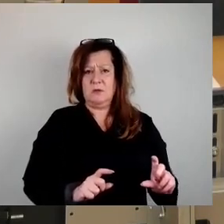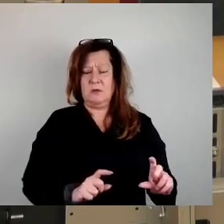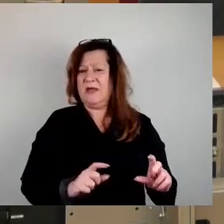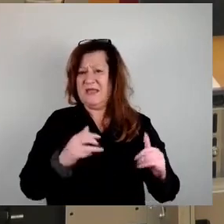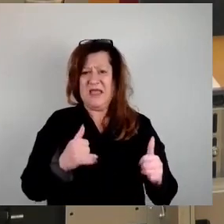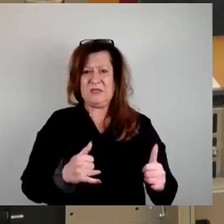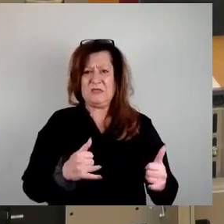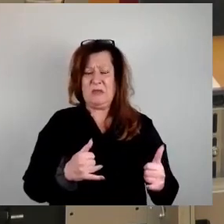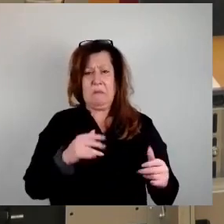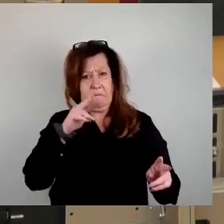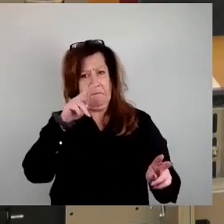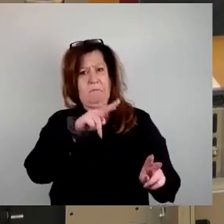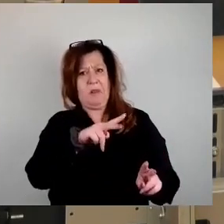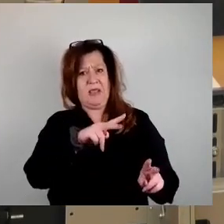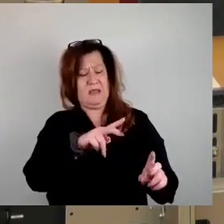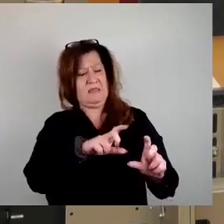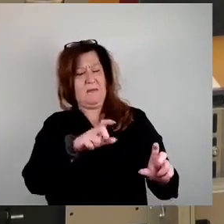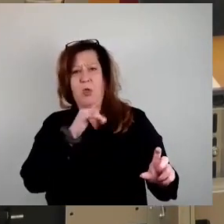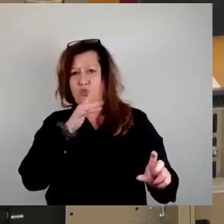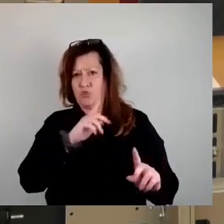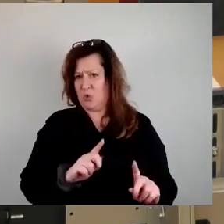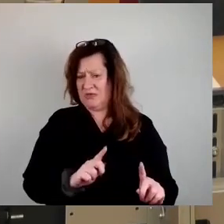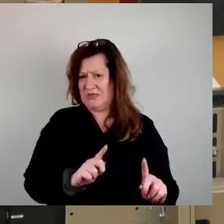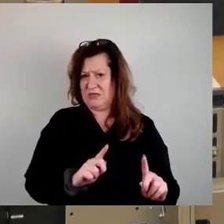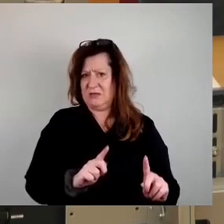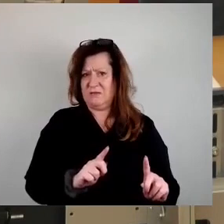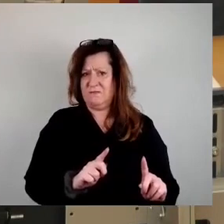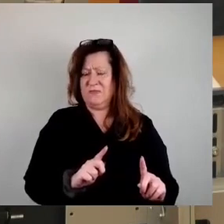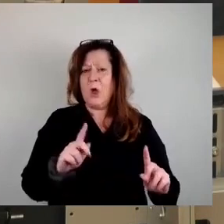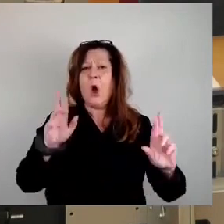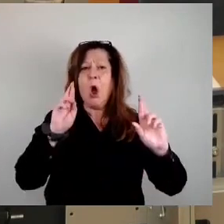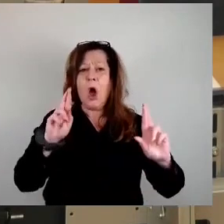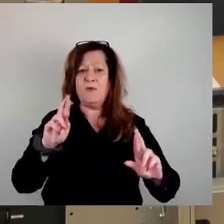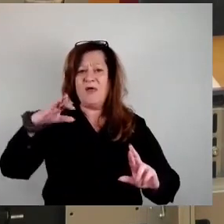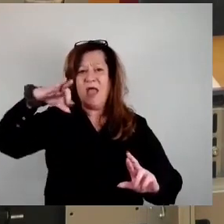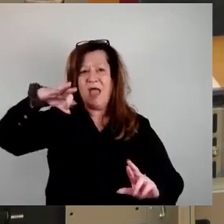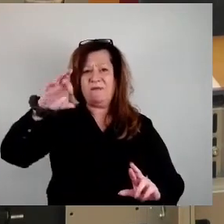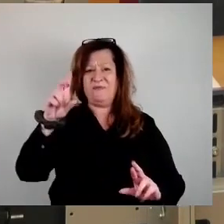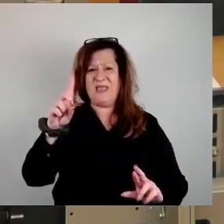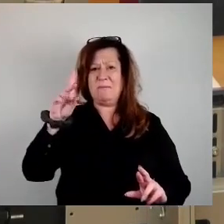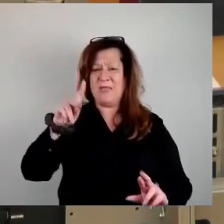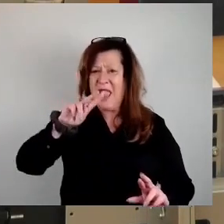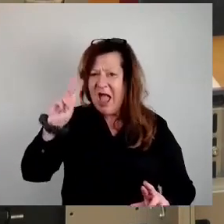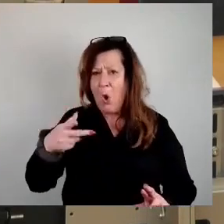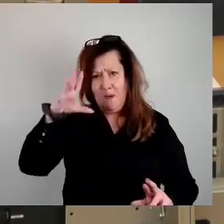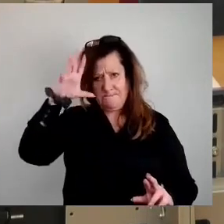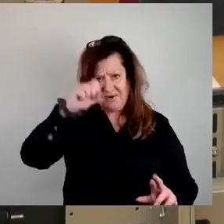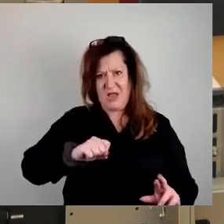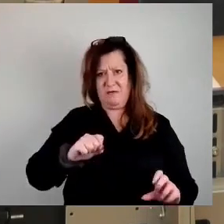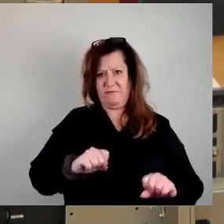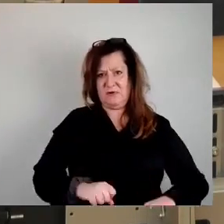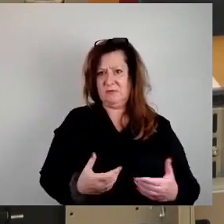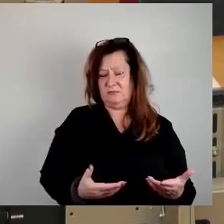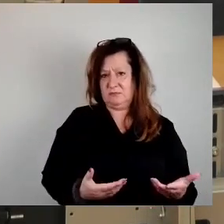wurde und wo ich hoffe, dass die FDP zumindest das auch begreift. Ja? Und zwar, es geht